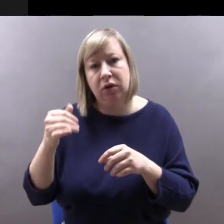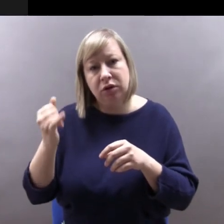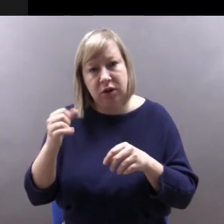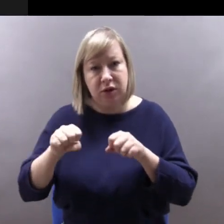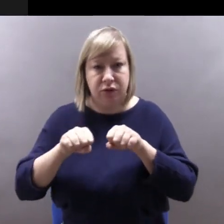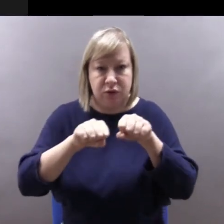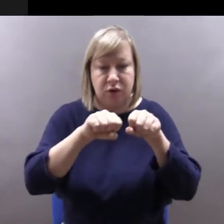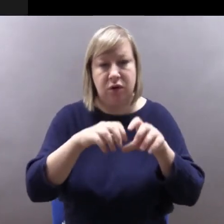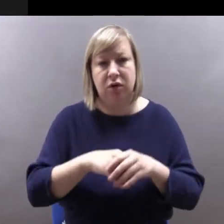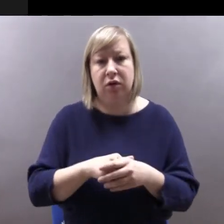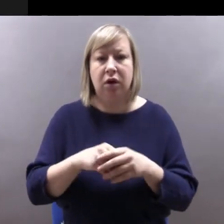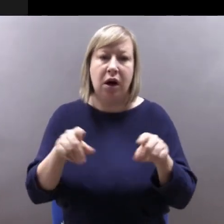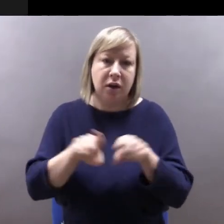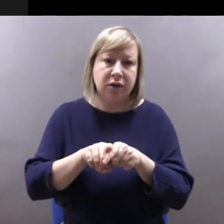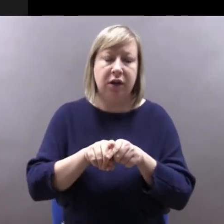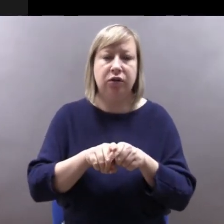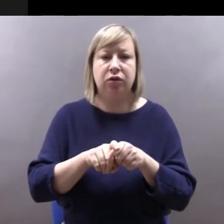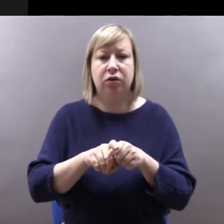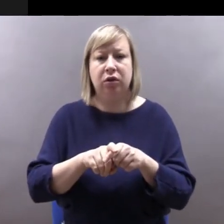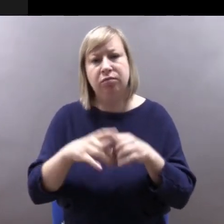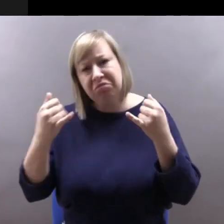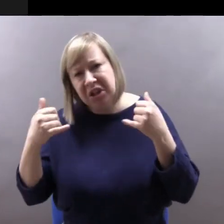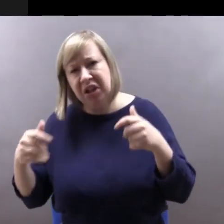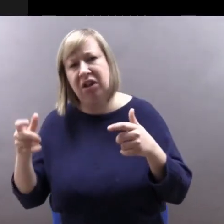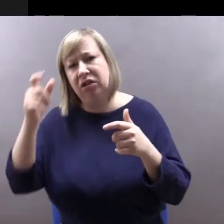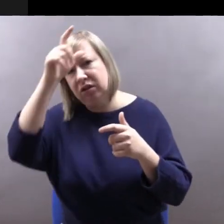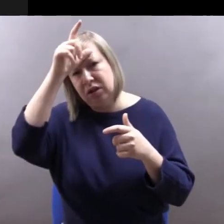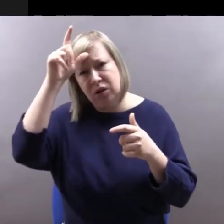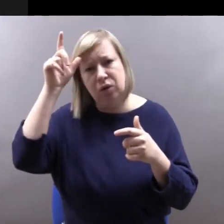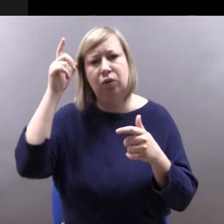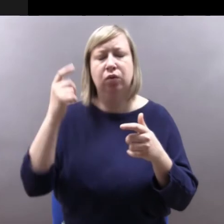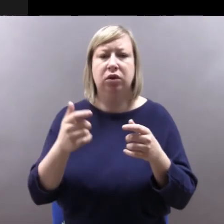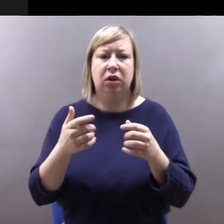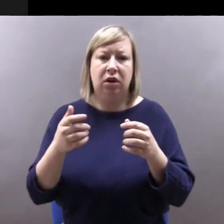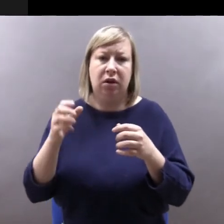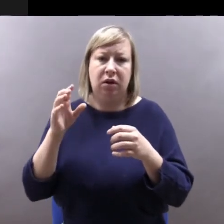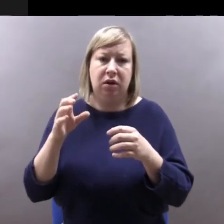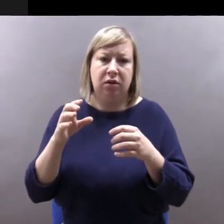osoby, które mają jakieś uszkodzenie dłuższe lub krótsze